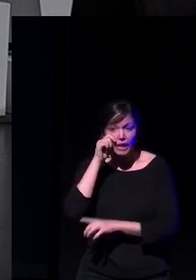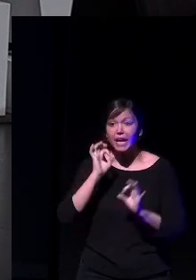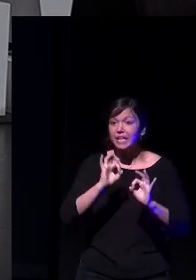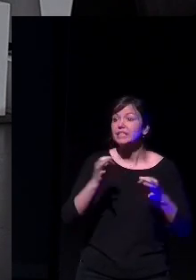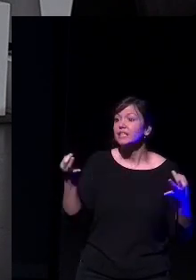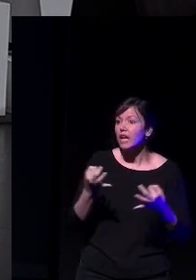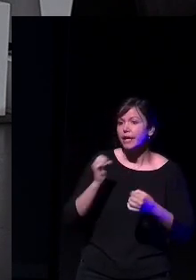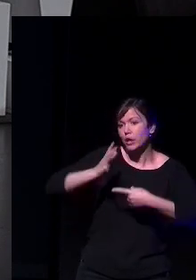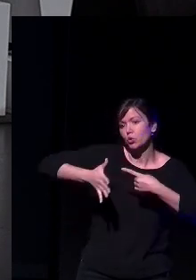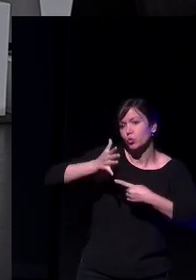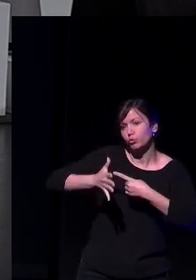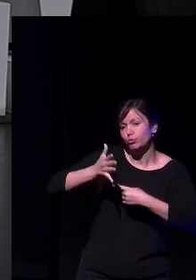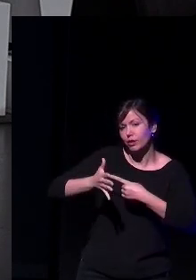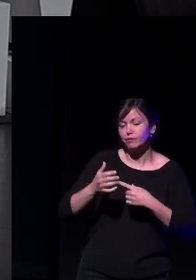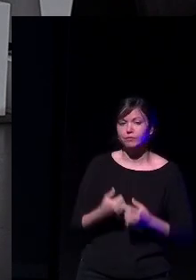indústries.